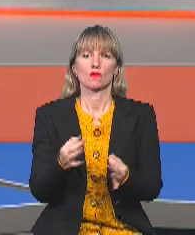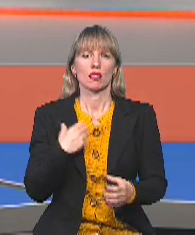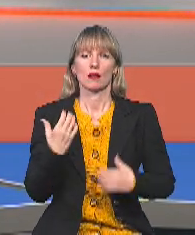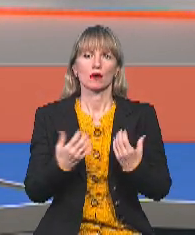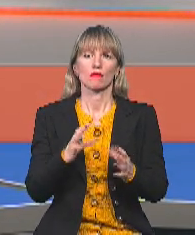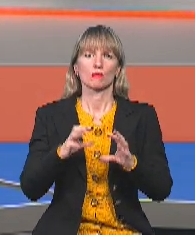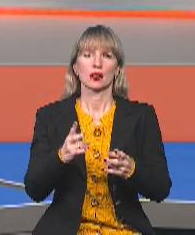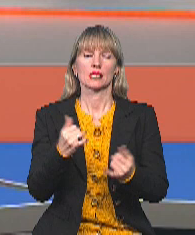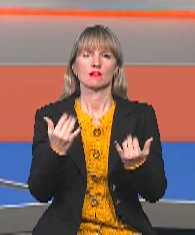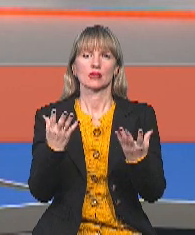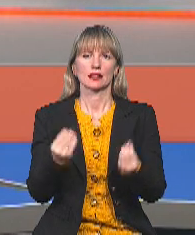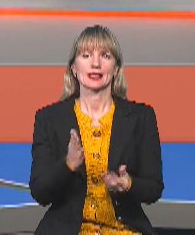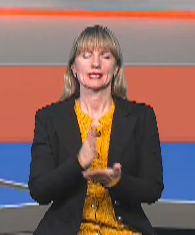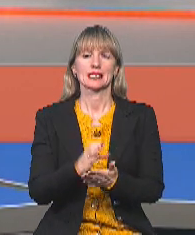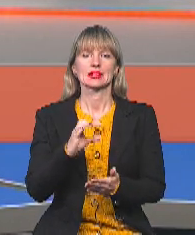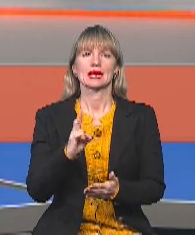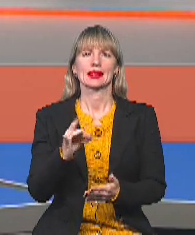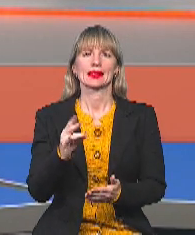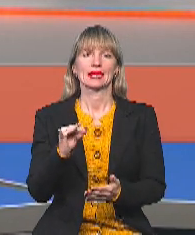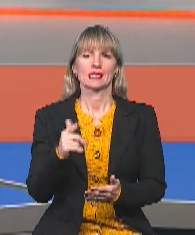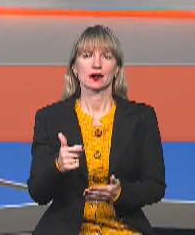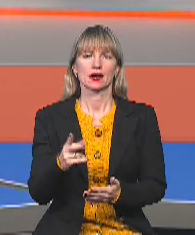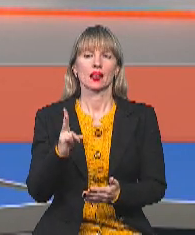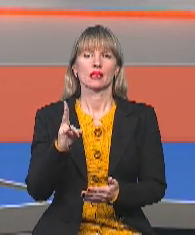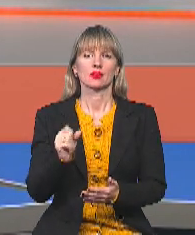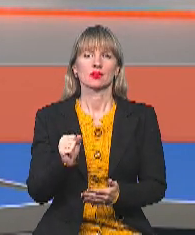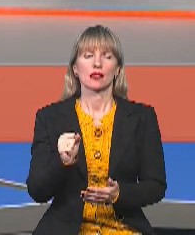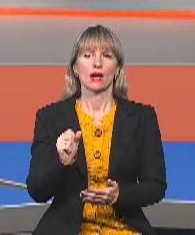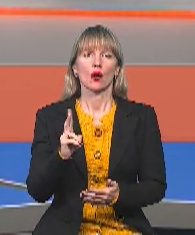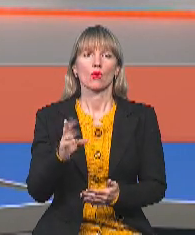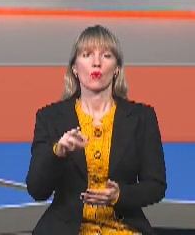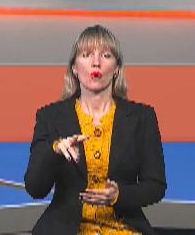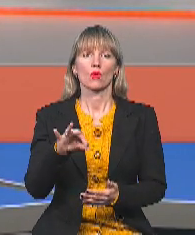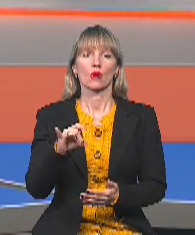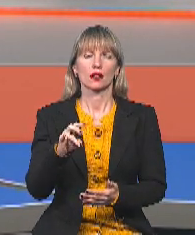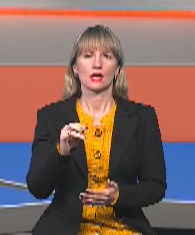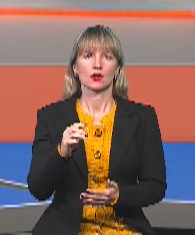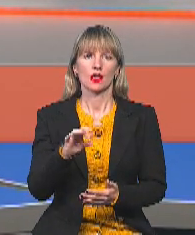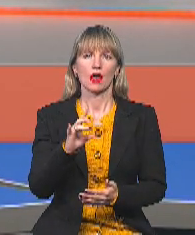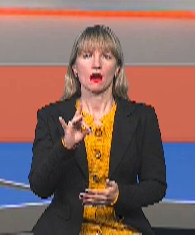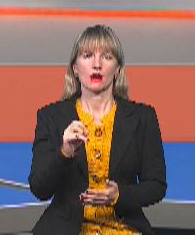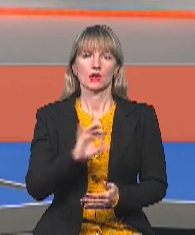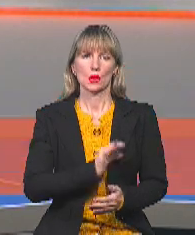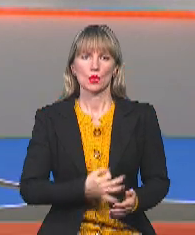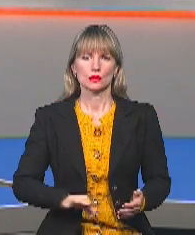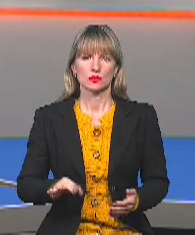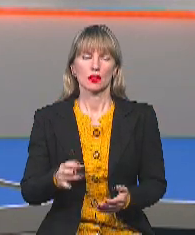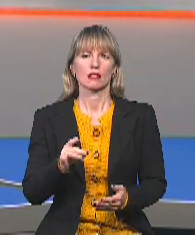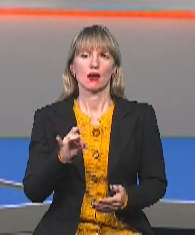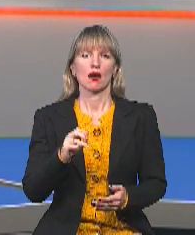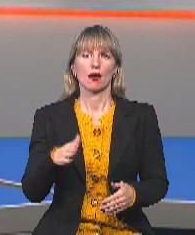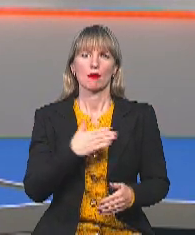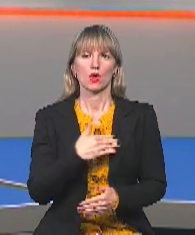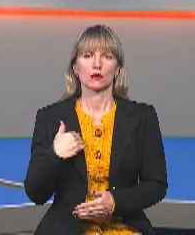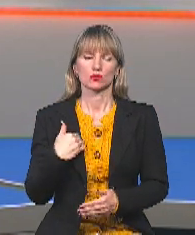мире на сегодняшний день существует скрининг на колоректальные раки, это толстая кишка и прямая кишка, скрининг на рак